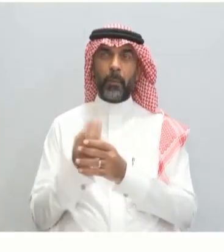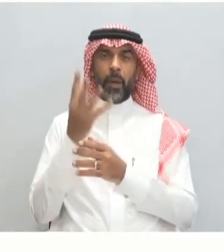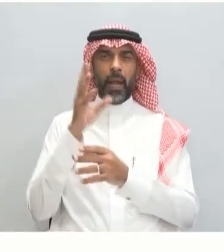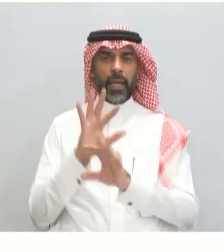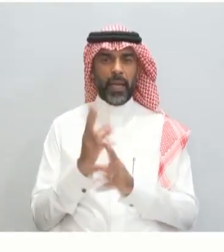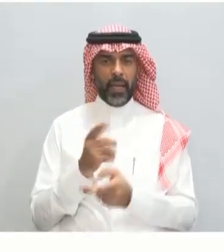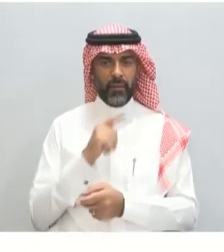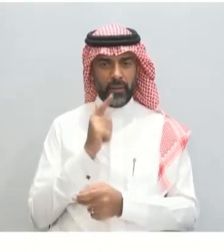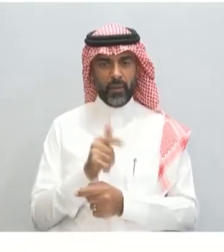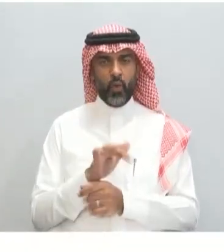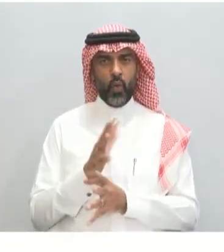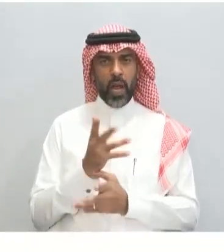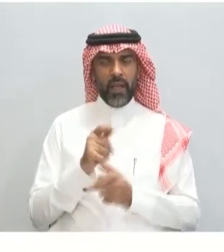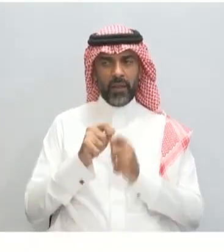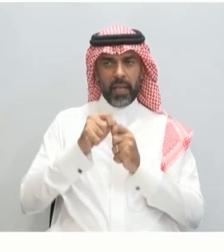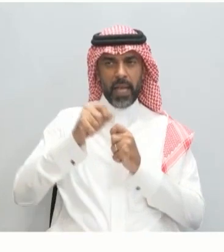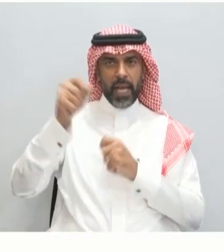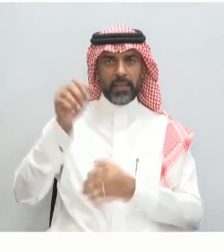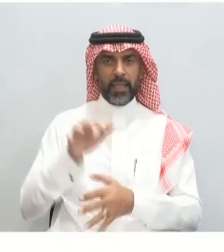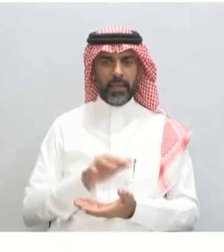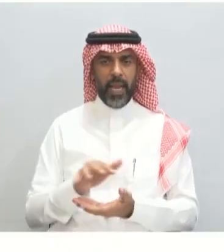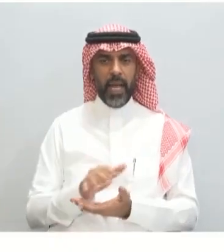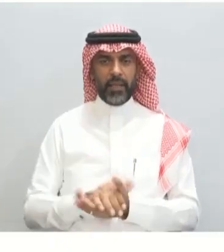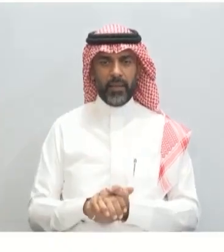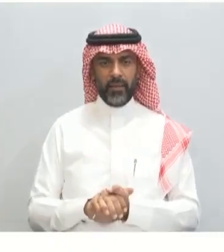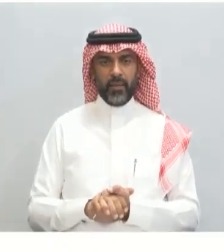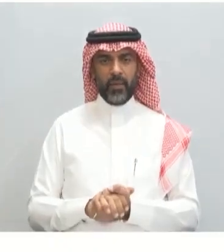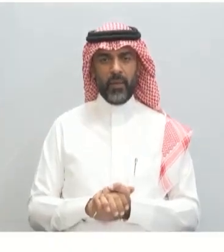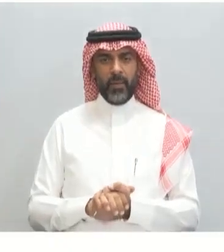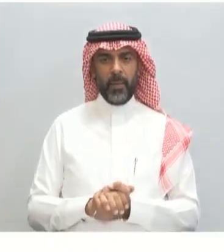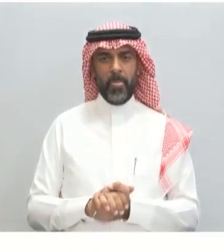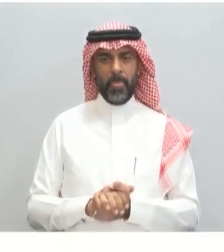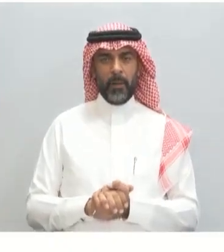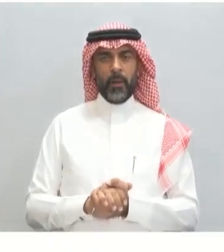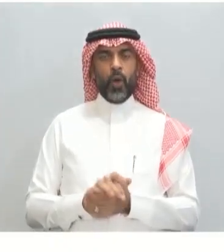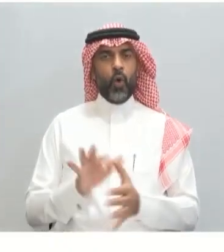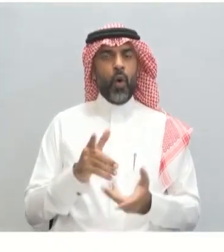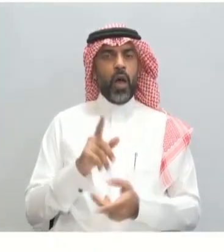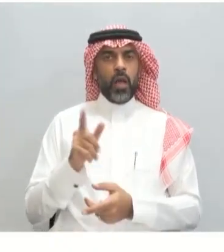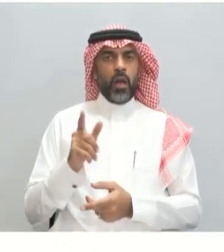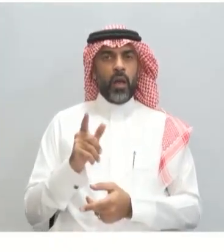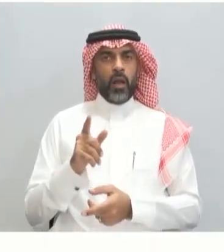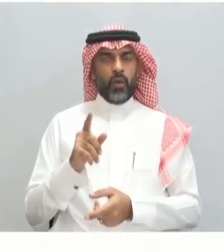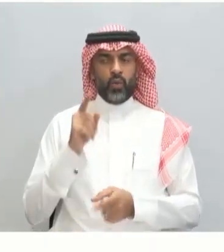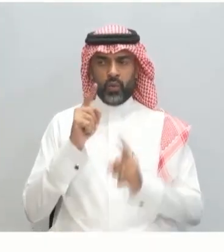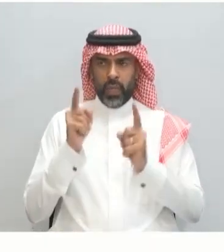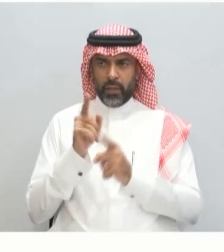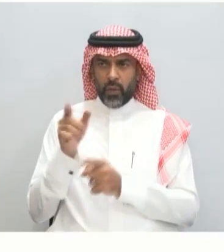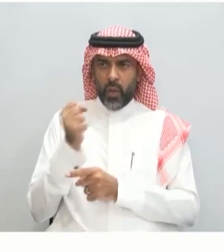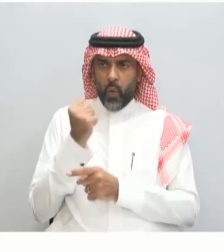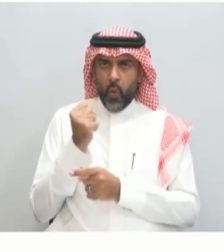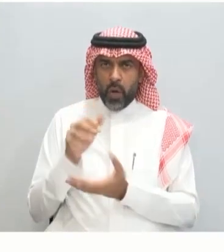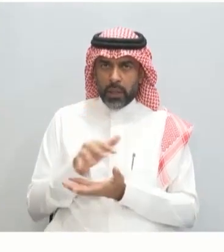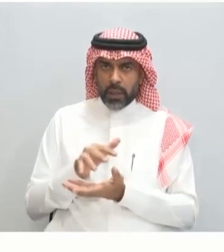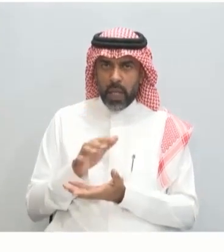البراكين او كيف تقاس الزلازل قبل ذلك وما هي الامور التي تحدد قوه